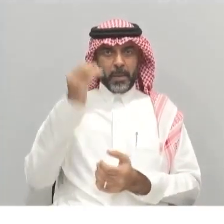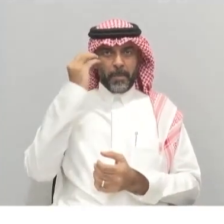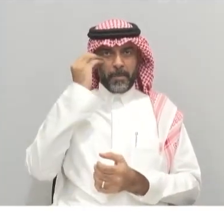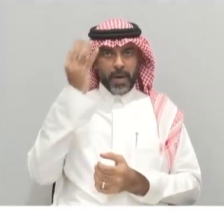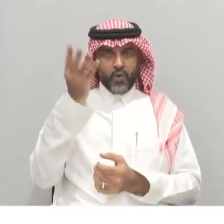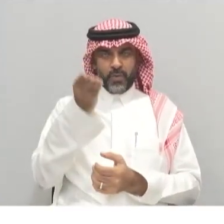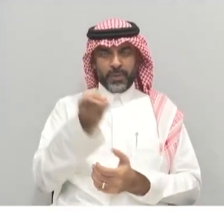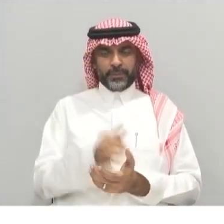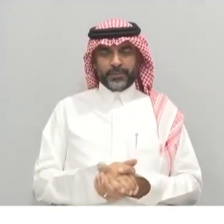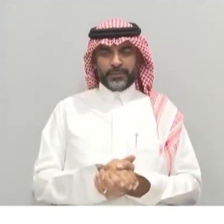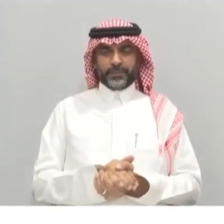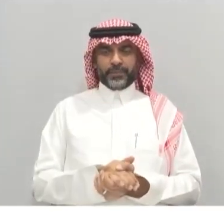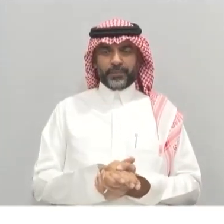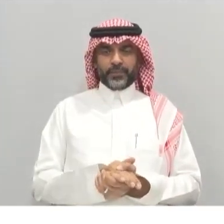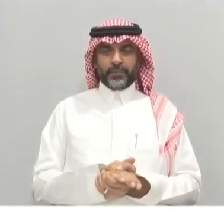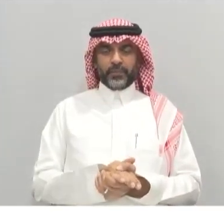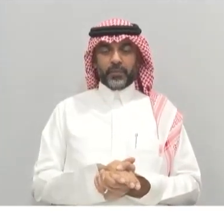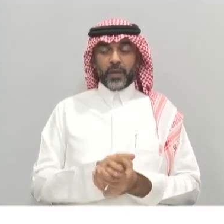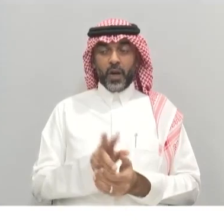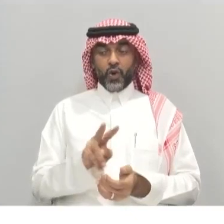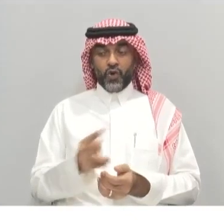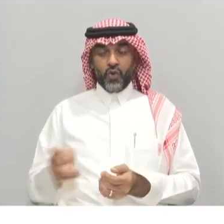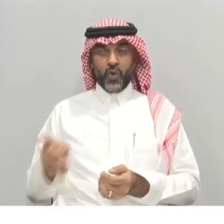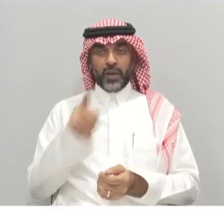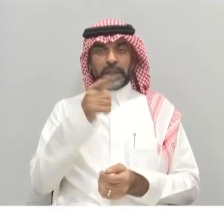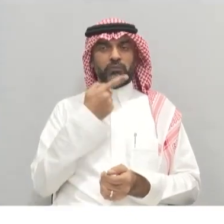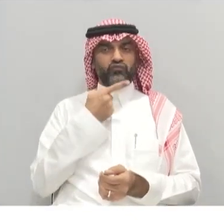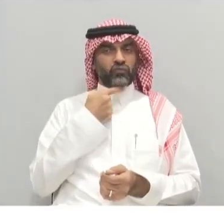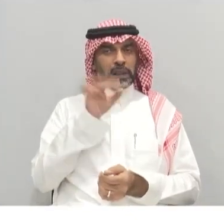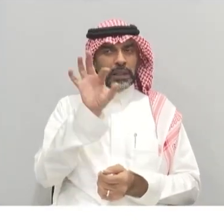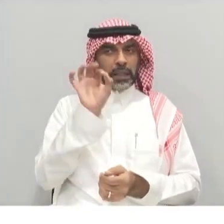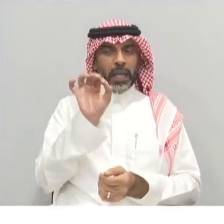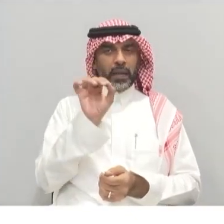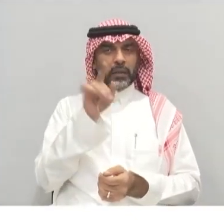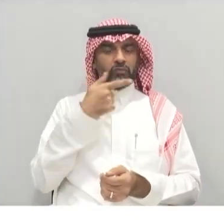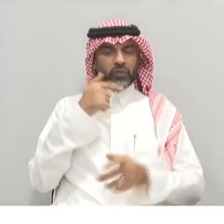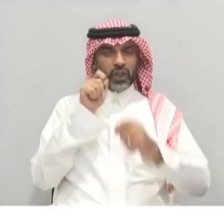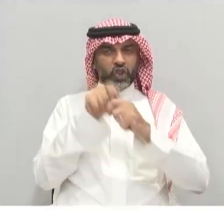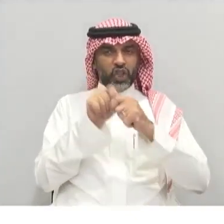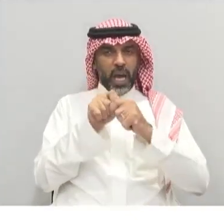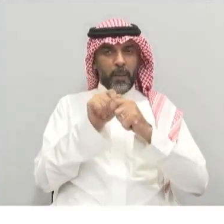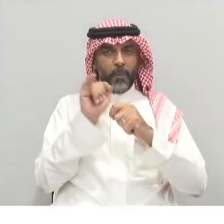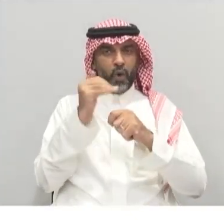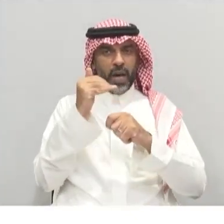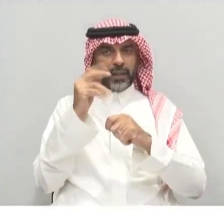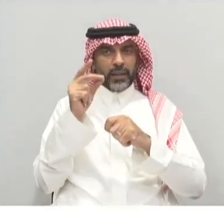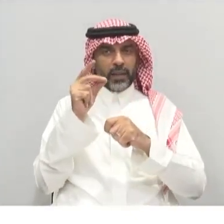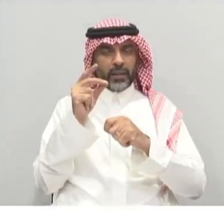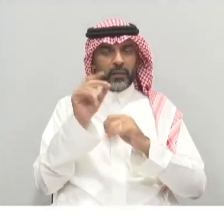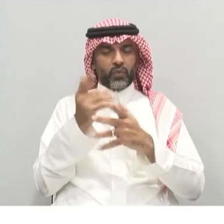يعتمد نوع المخطط المراد استخدامه عند انشاء المخطط البياني على